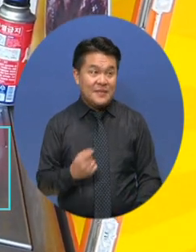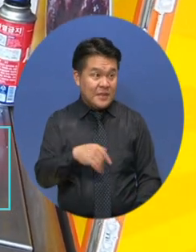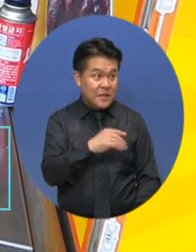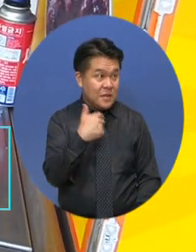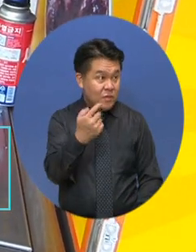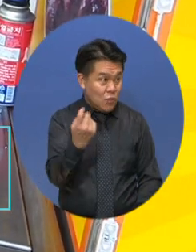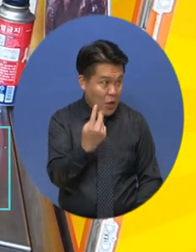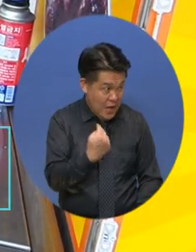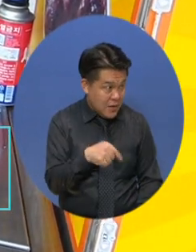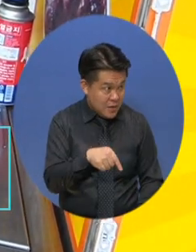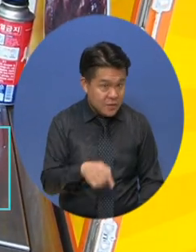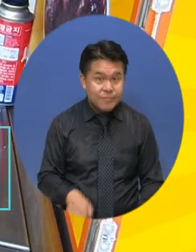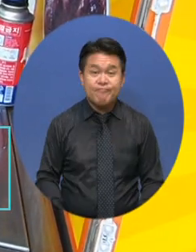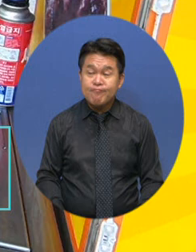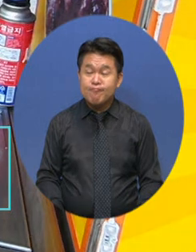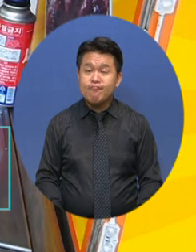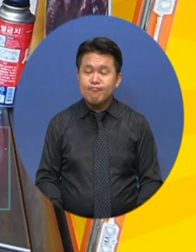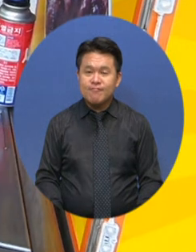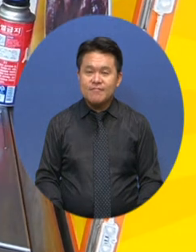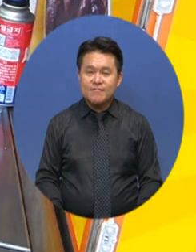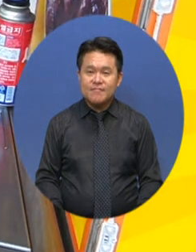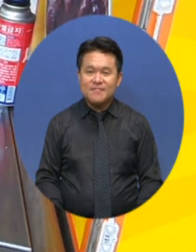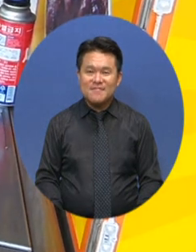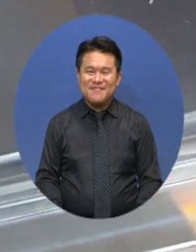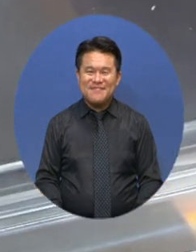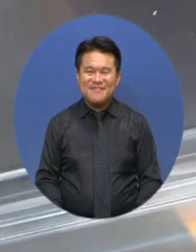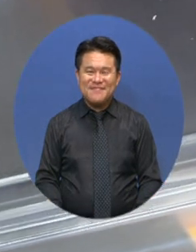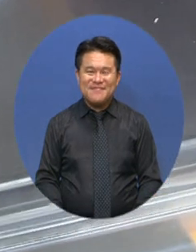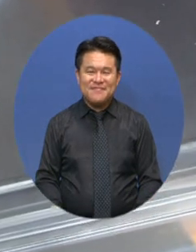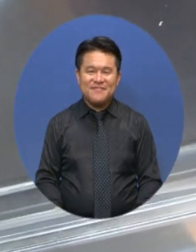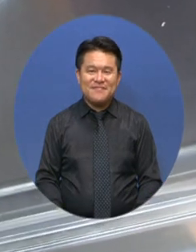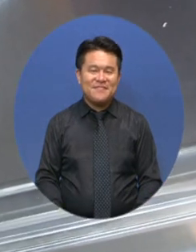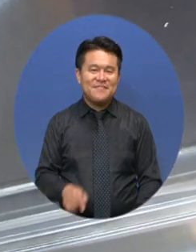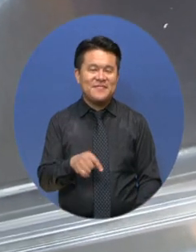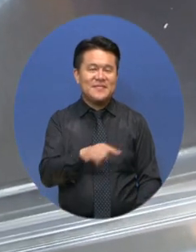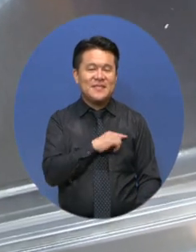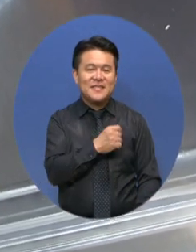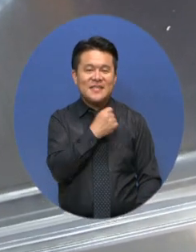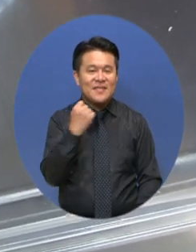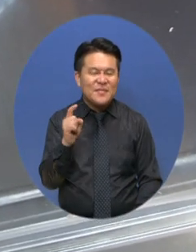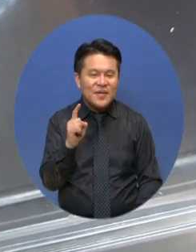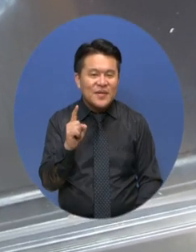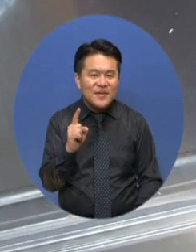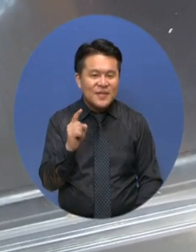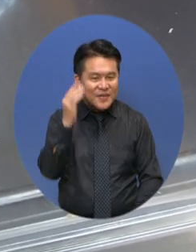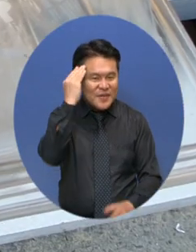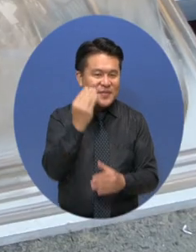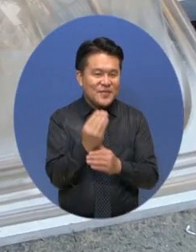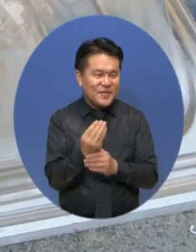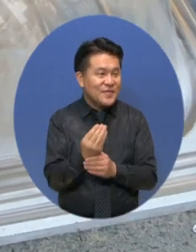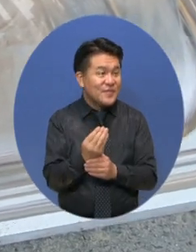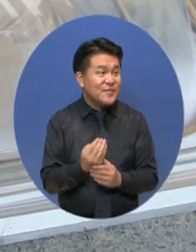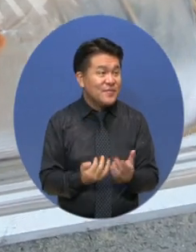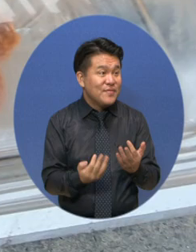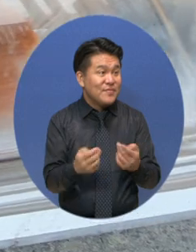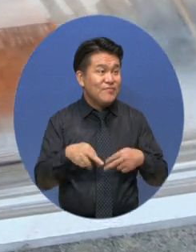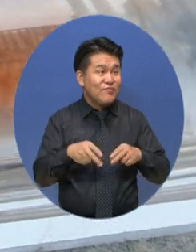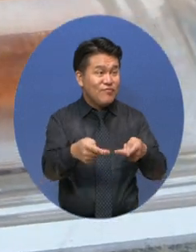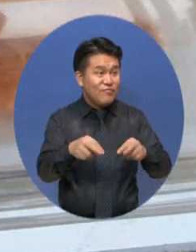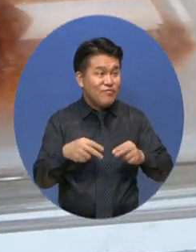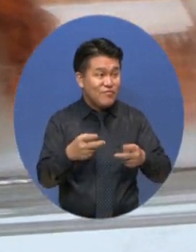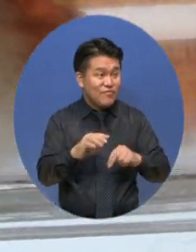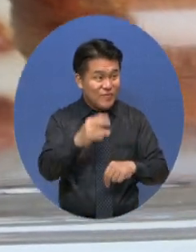다음 주에도 오시는 거죠? 예, 예. 네. 이곳의 대표 메뉴는 숯불에 구운 닭꼬치.